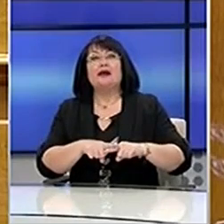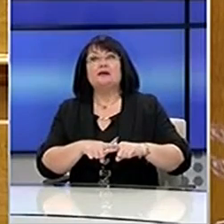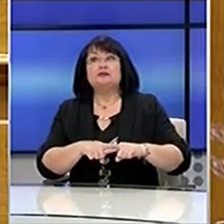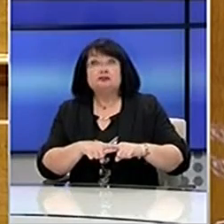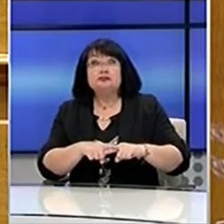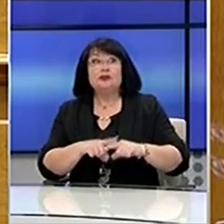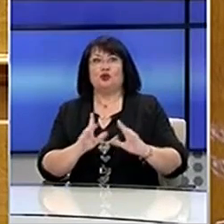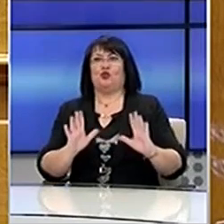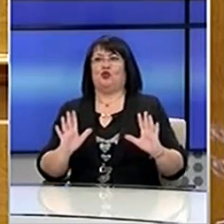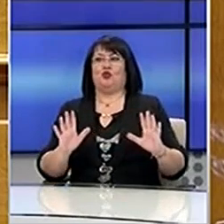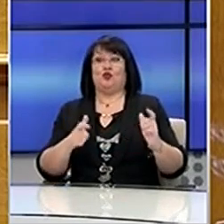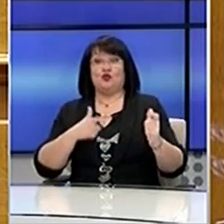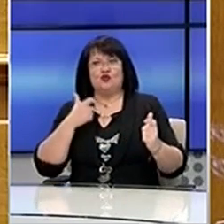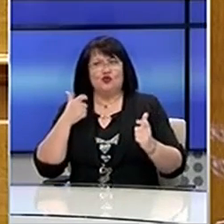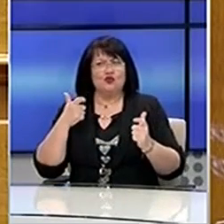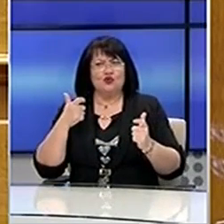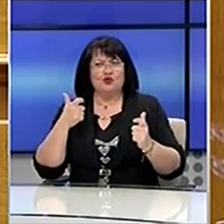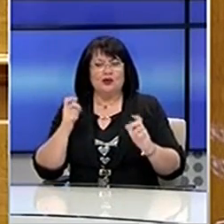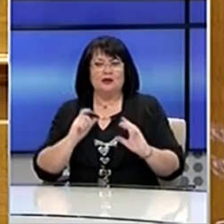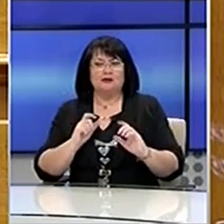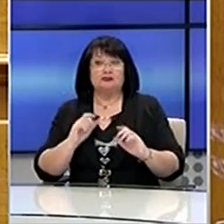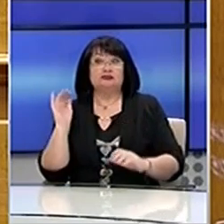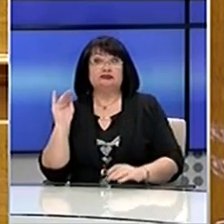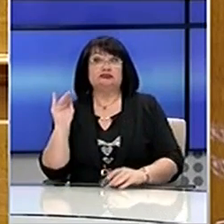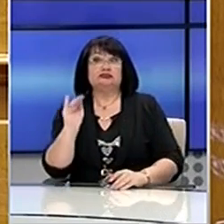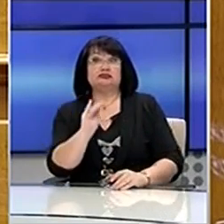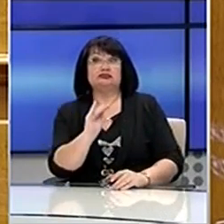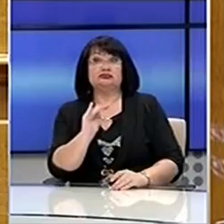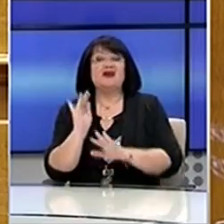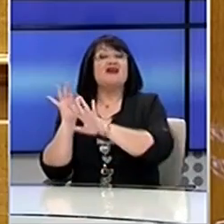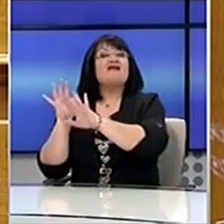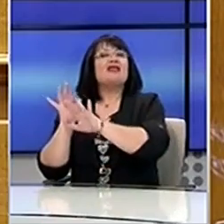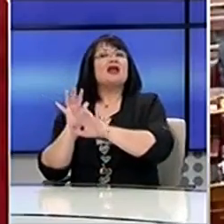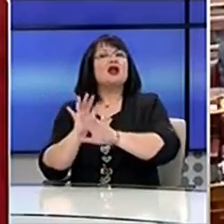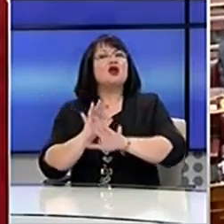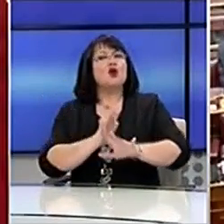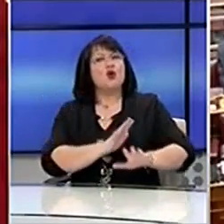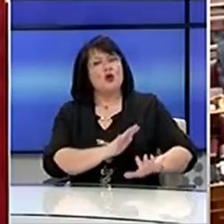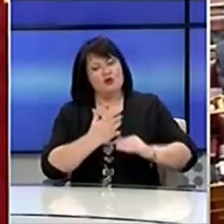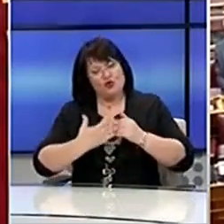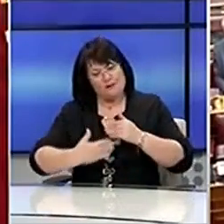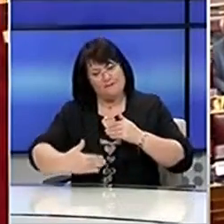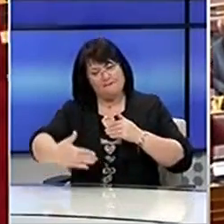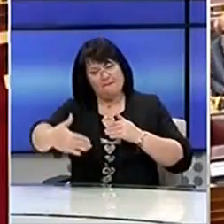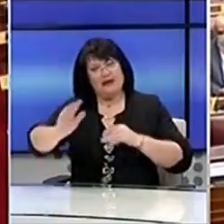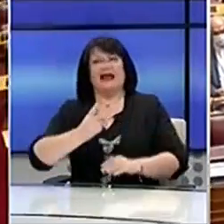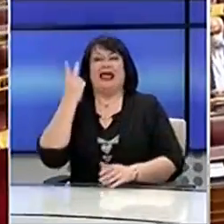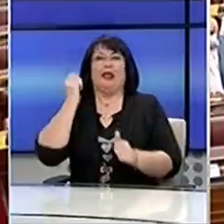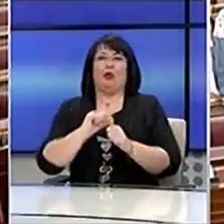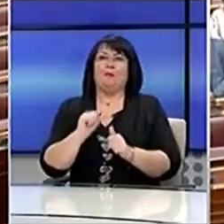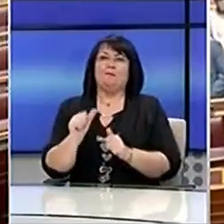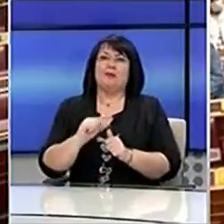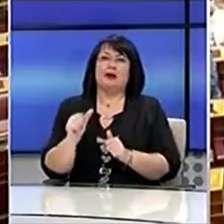συναγερμός σήμανε από τις αρχές του φθινοπόρου. Για 2 μήνες